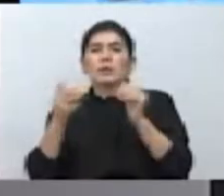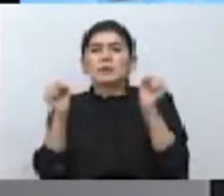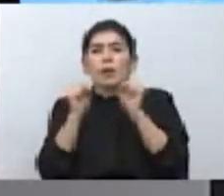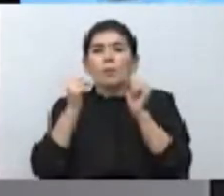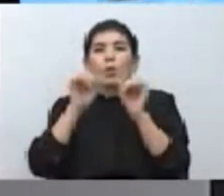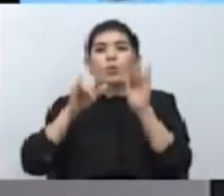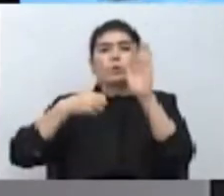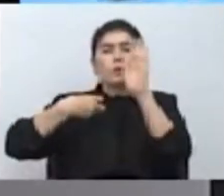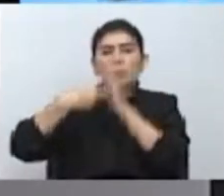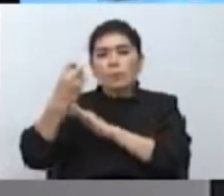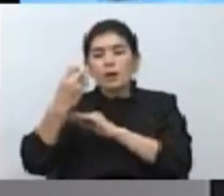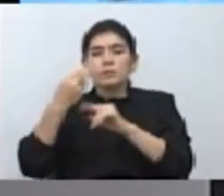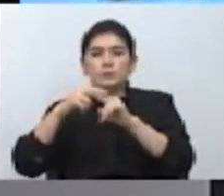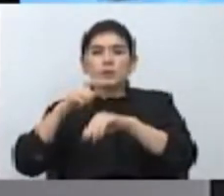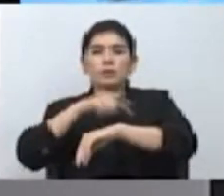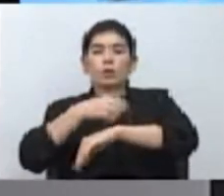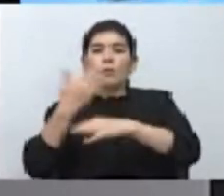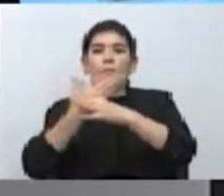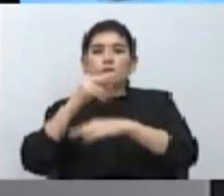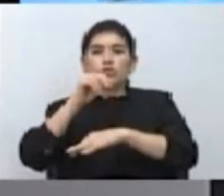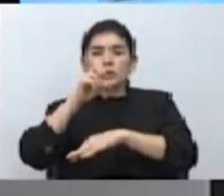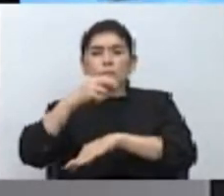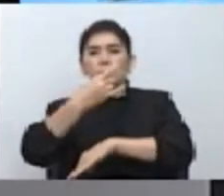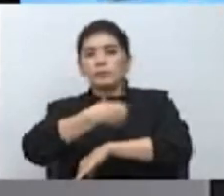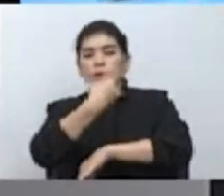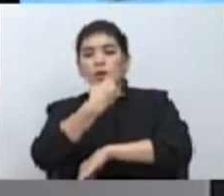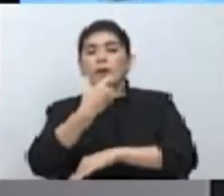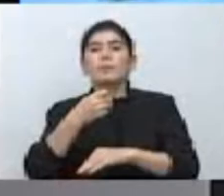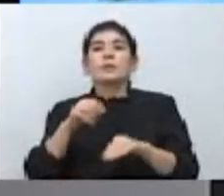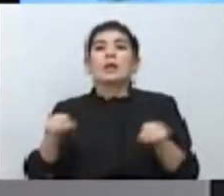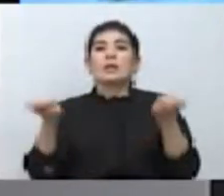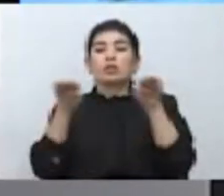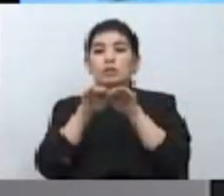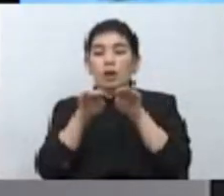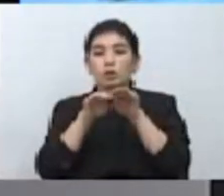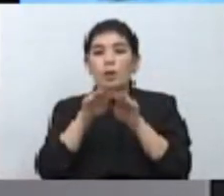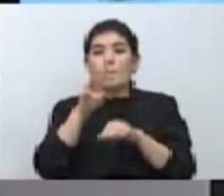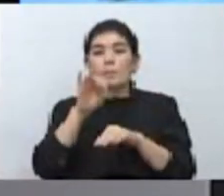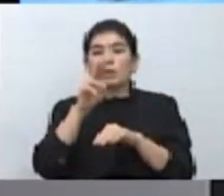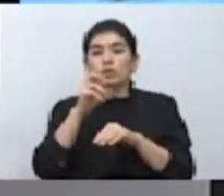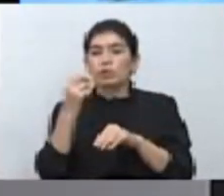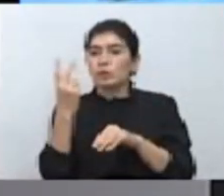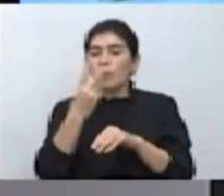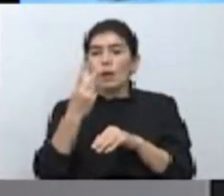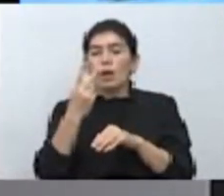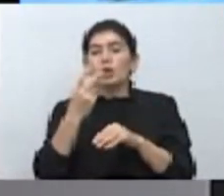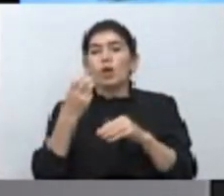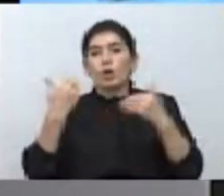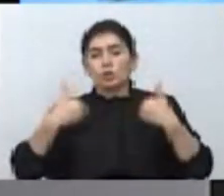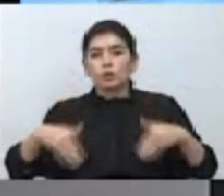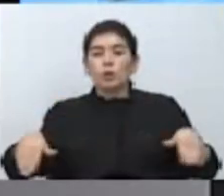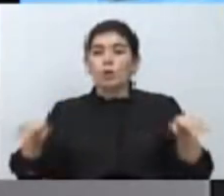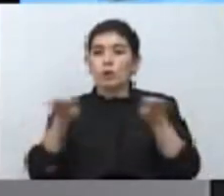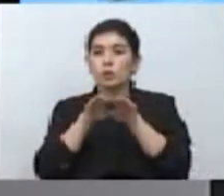o'rganiladi. Keyingi metodimiz bu taqqoslash metodi hisoblanadi. Taqqoslash metodi ikkita organizm o'zaro